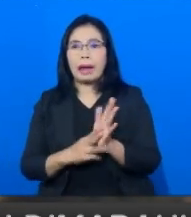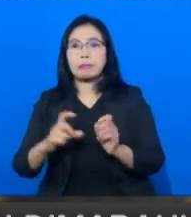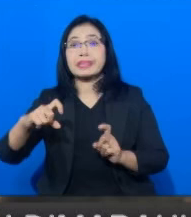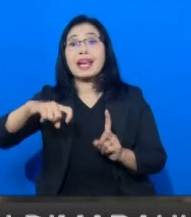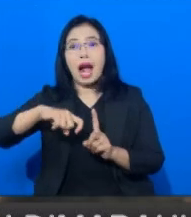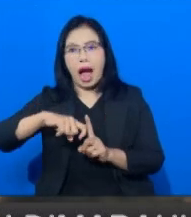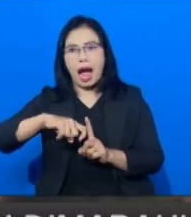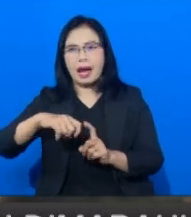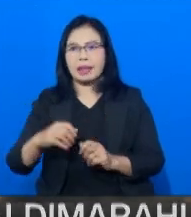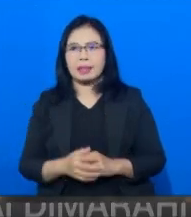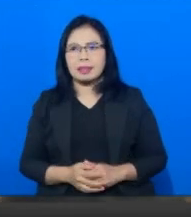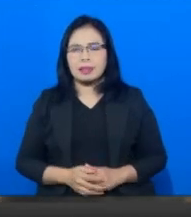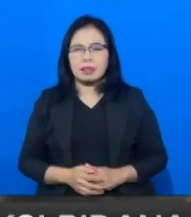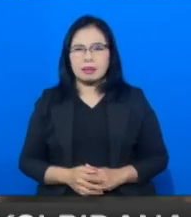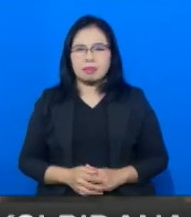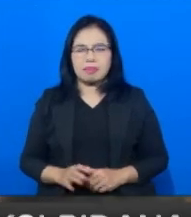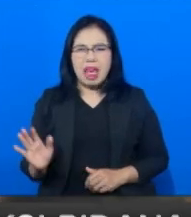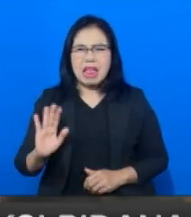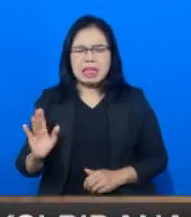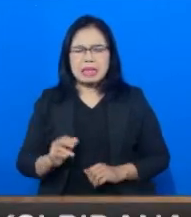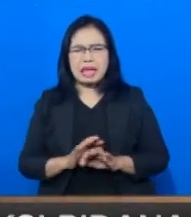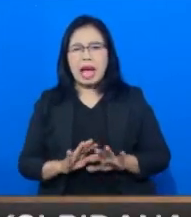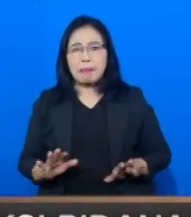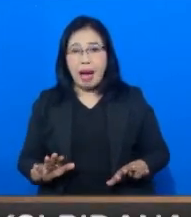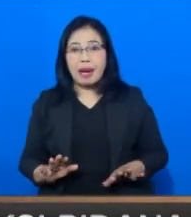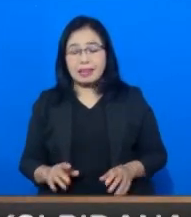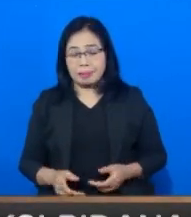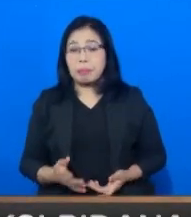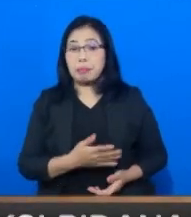Pak ya, karena tidak nyaman lagi makanya dia harus bikin septic tank sendiri.